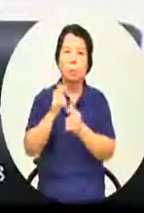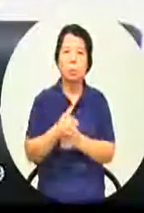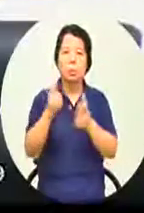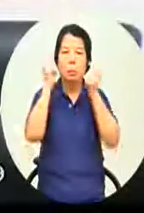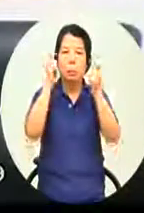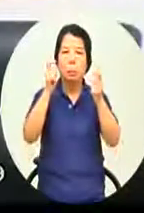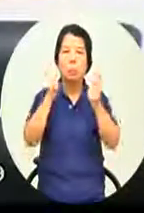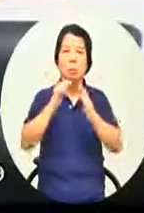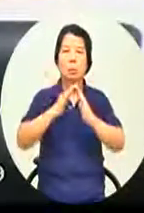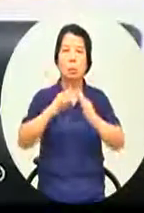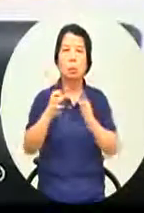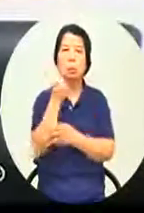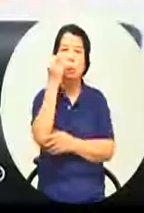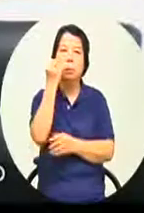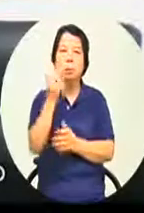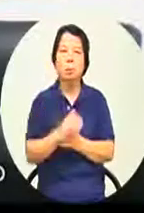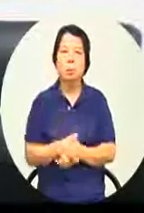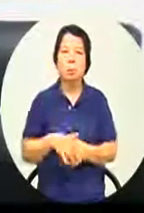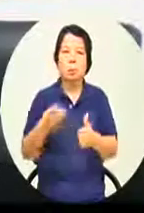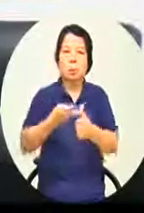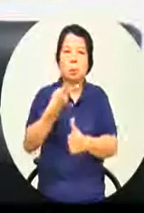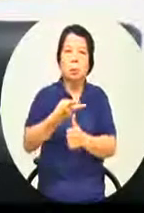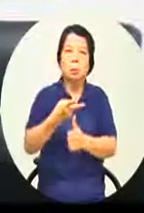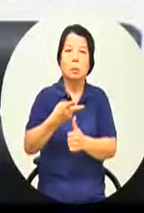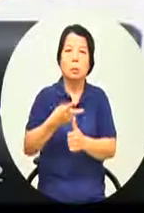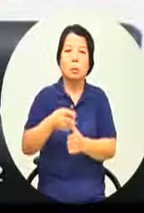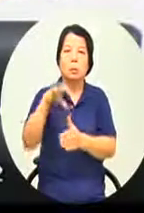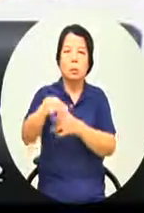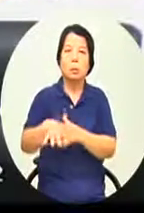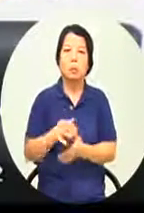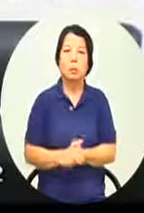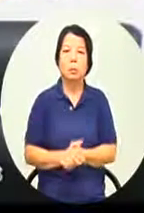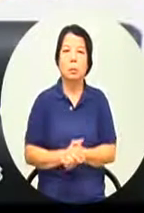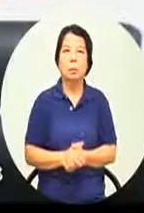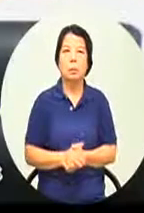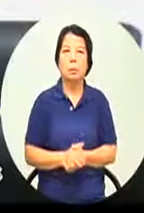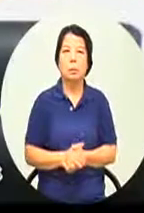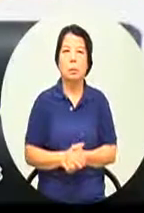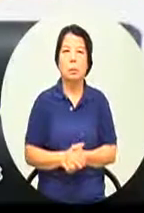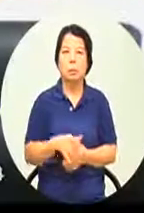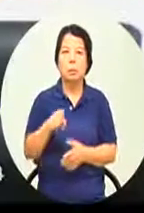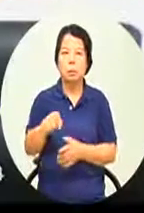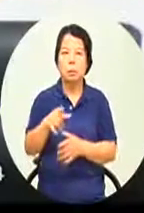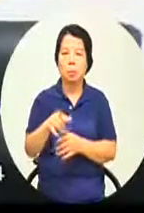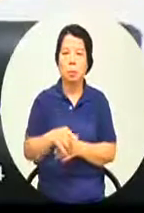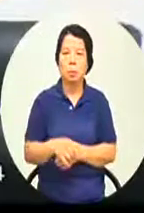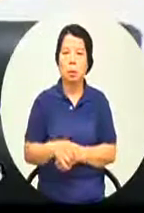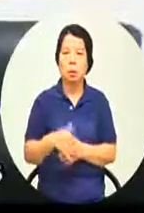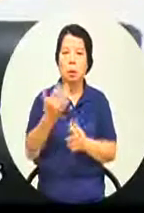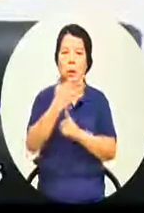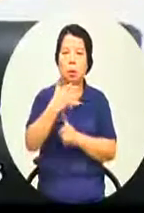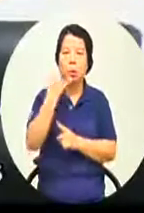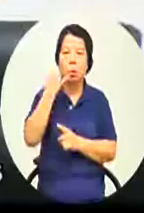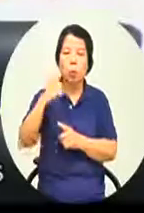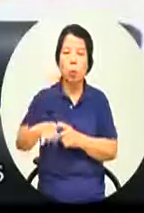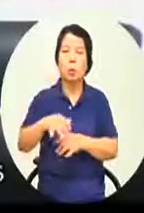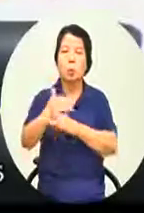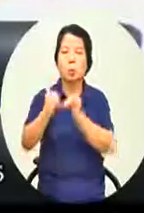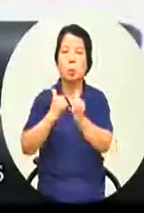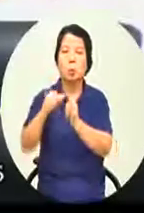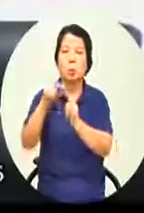人潮的前两名，然而当地居民却因为他